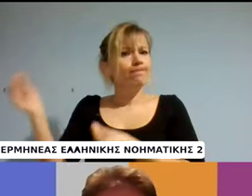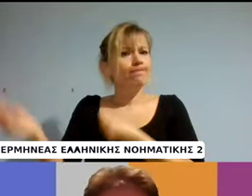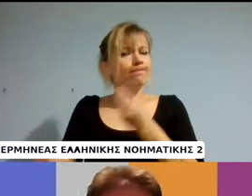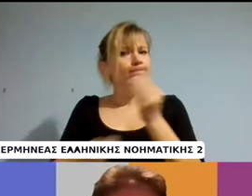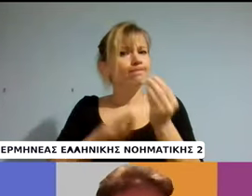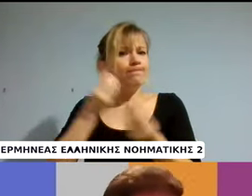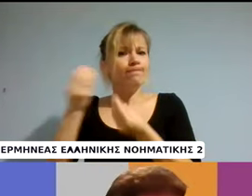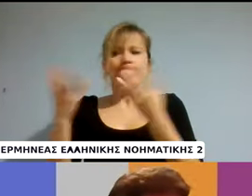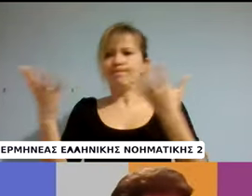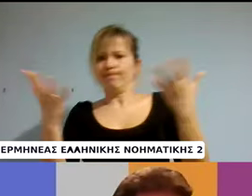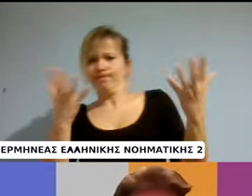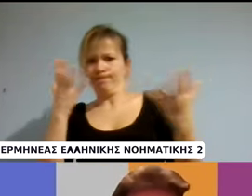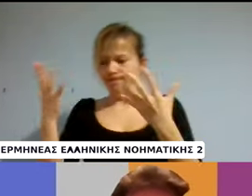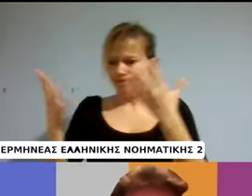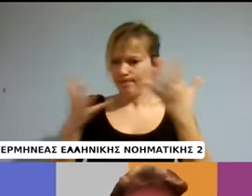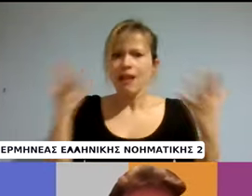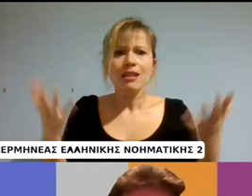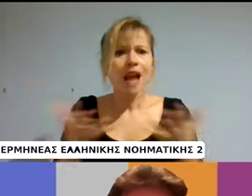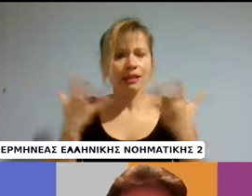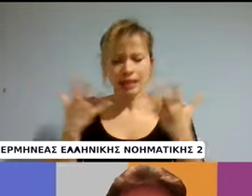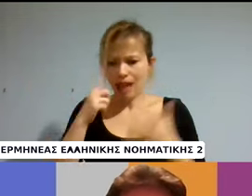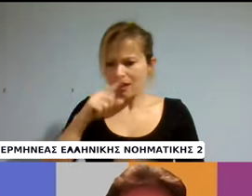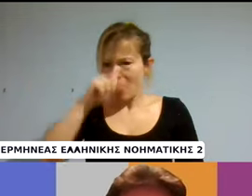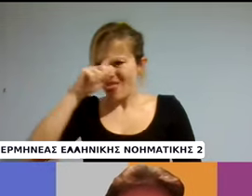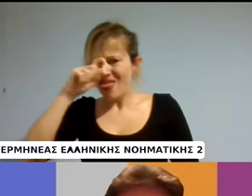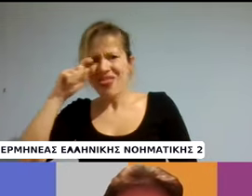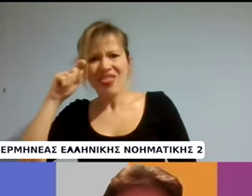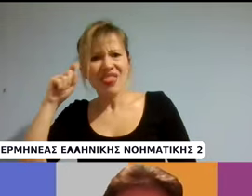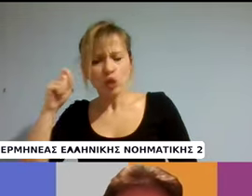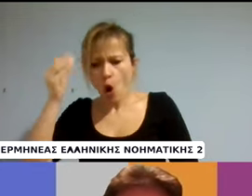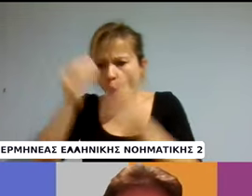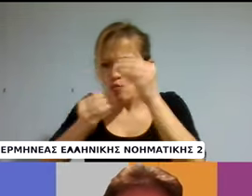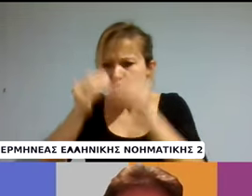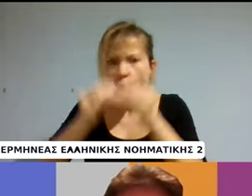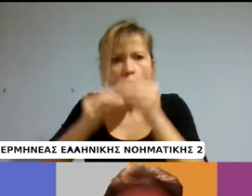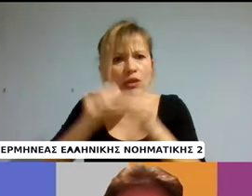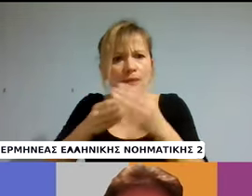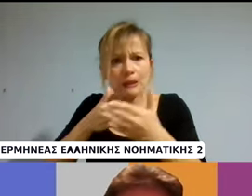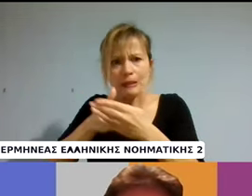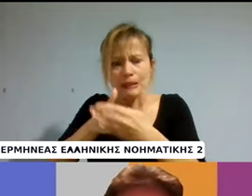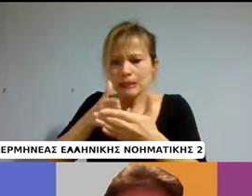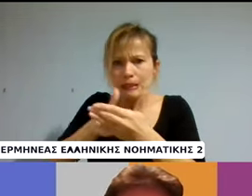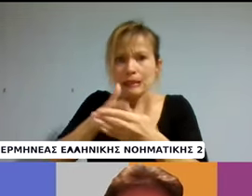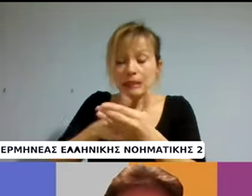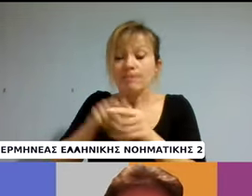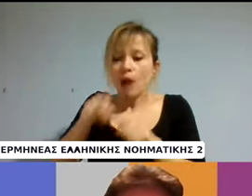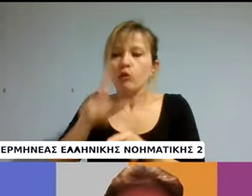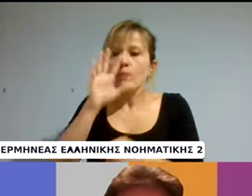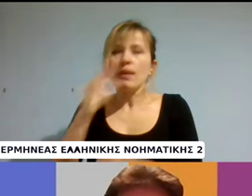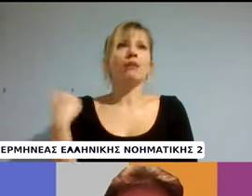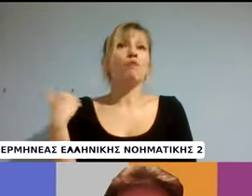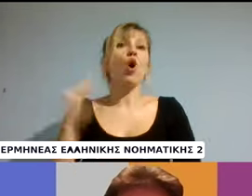που δεν αισθανόμαστε καλά με τους εαυτούς μας σε οποιοδήποτε επίπεδο, Εκεί είναι το stop.